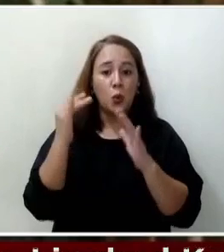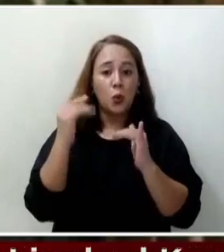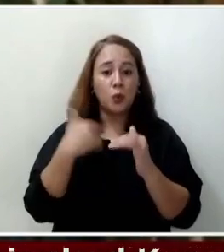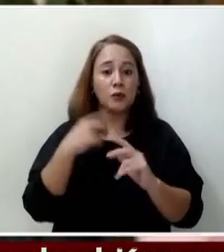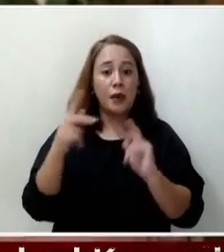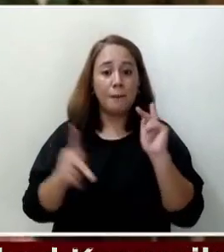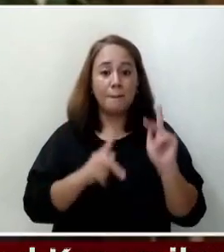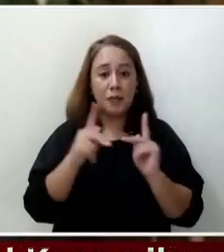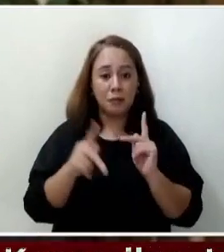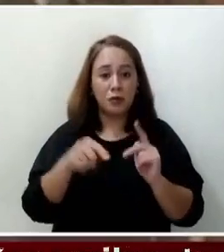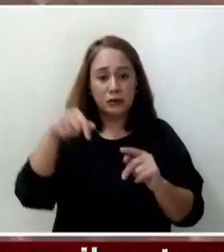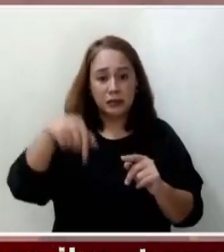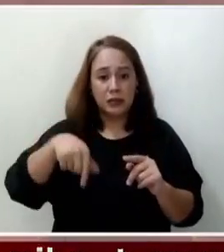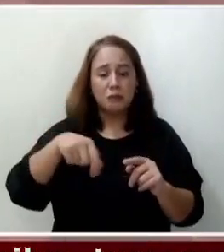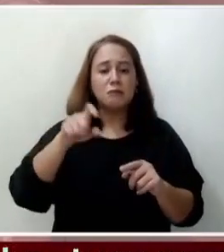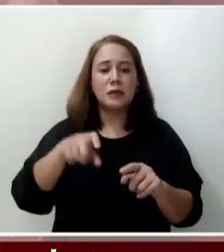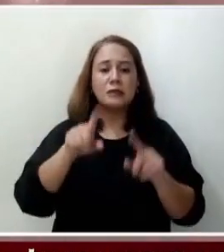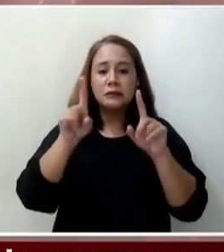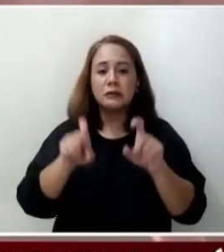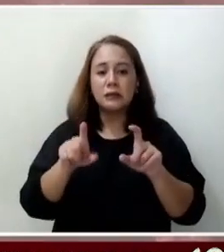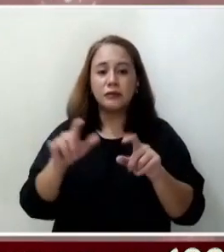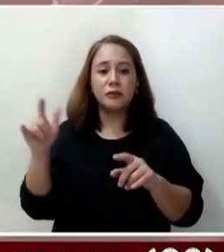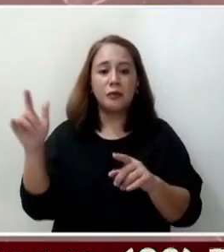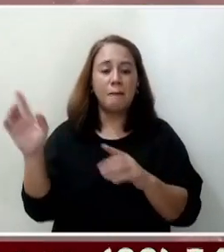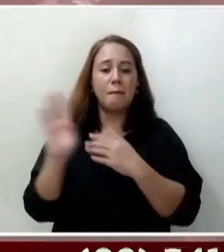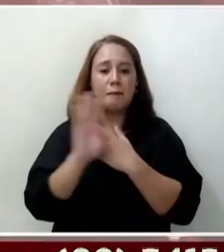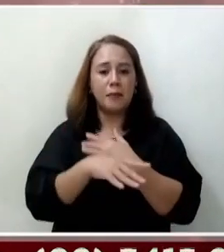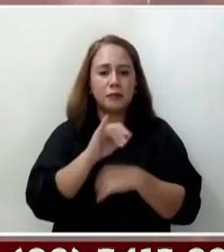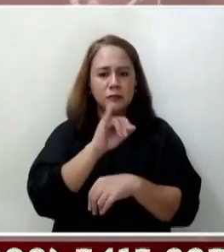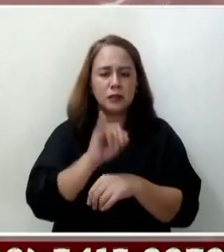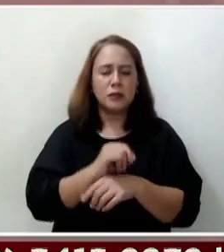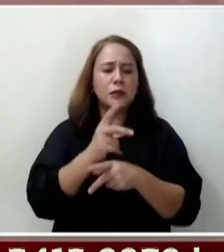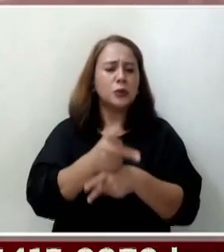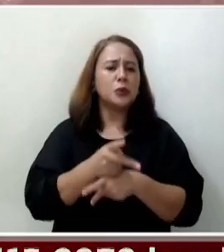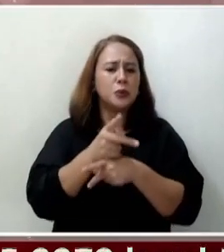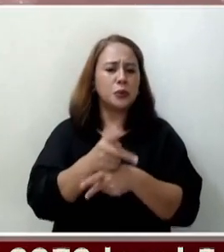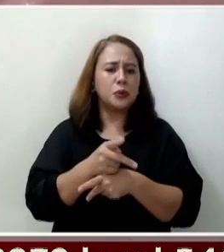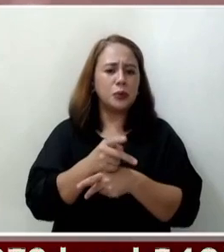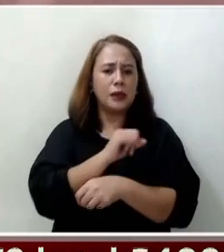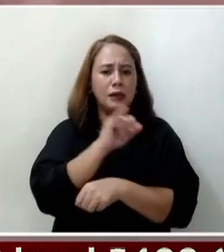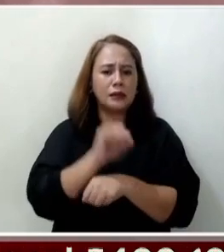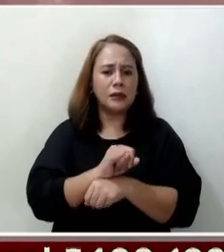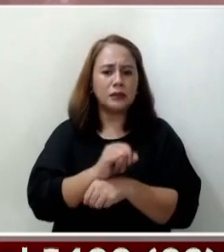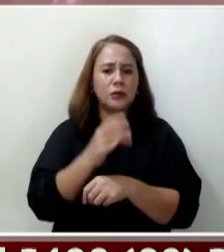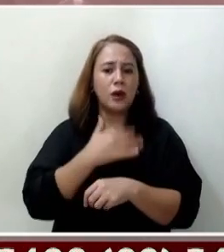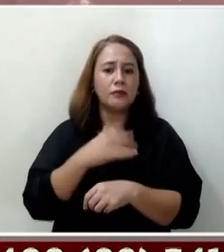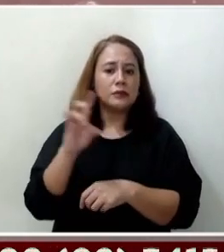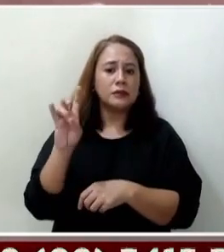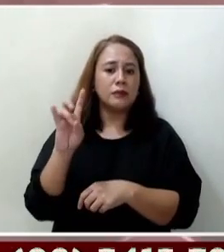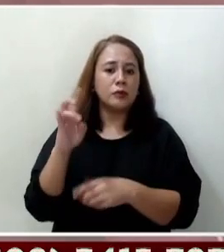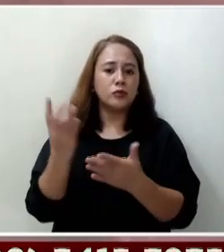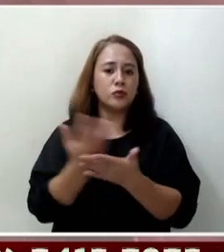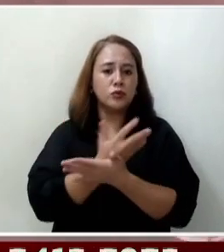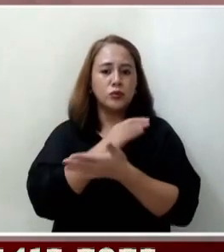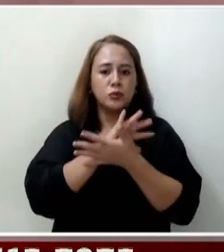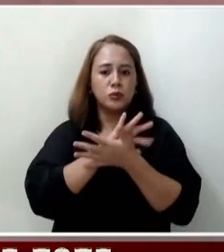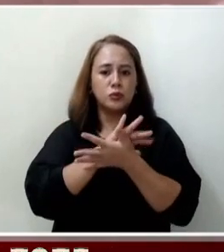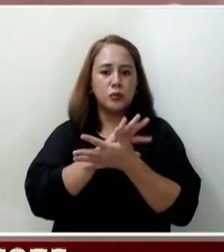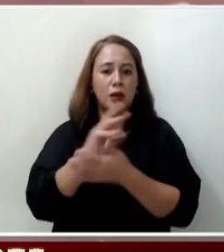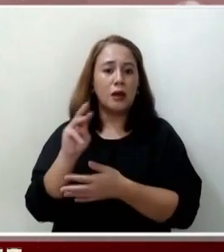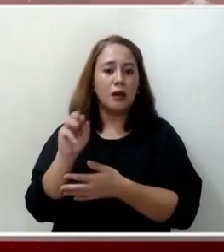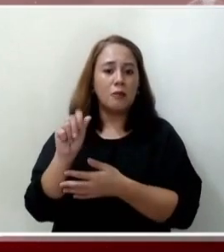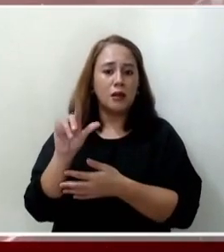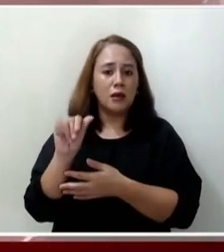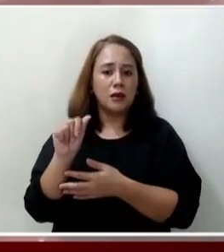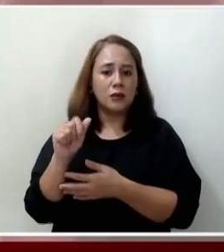going to be tested when they come back to the island. Nag-iingat ang isla, lalo't nakapagtala rin ng 17 bagong kaso ng COVID-19 sa Malay